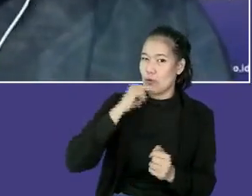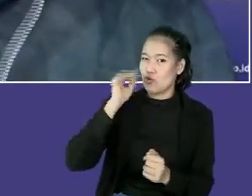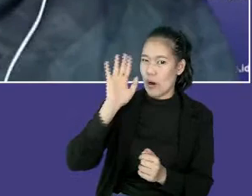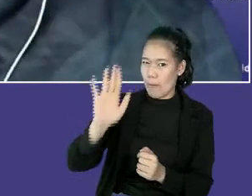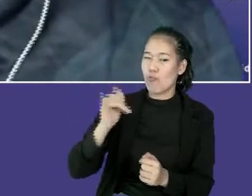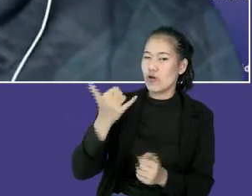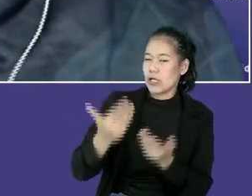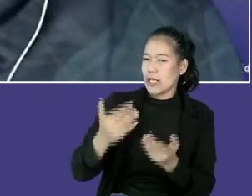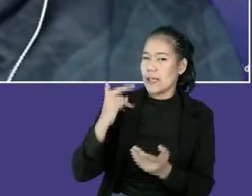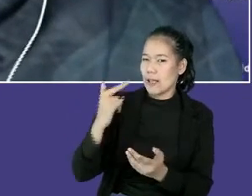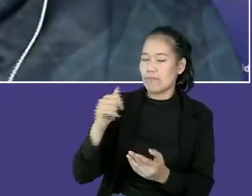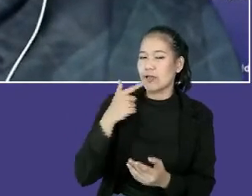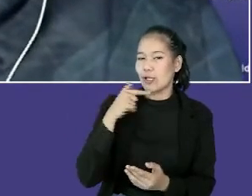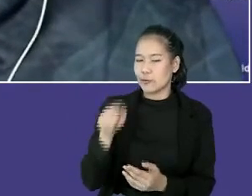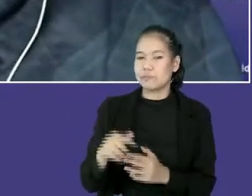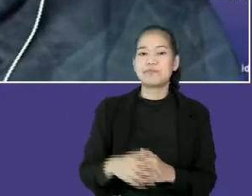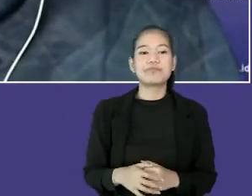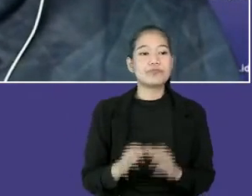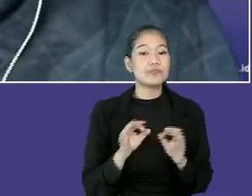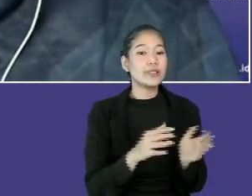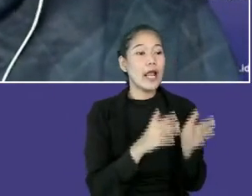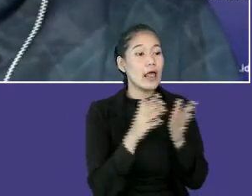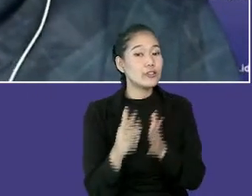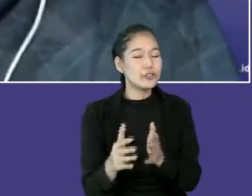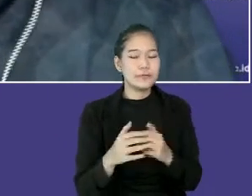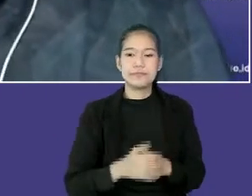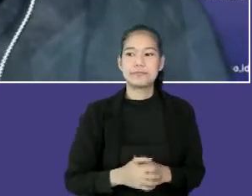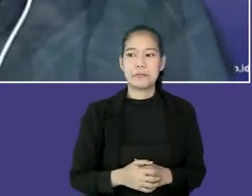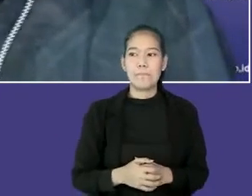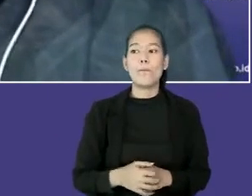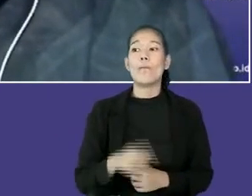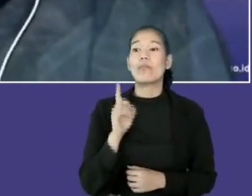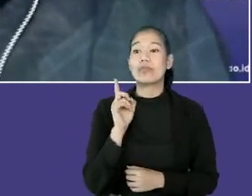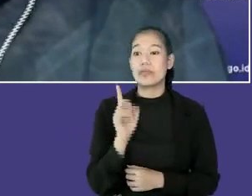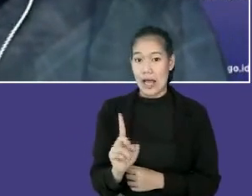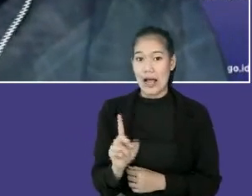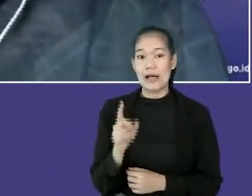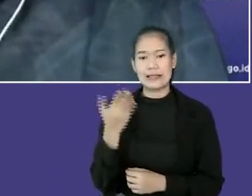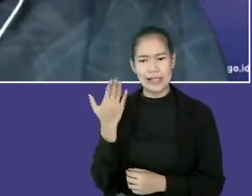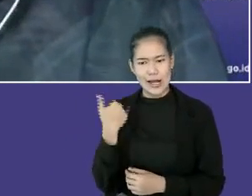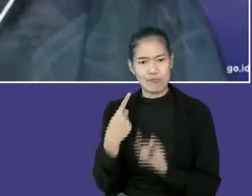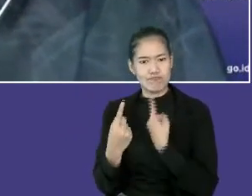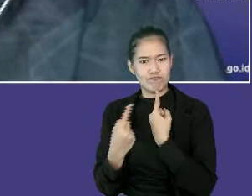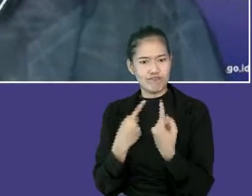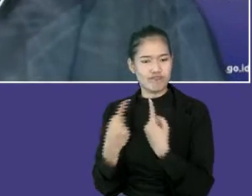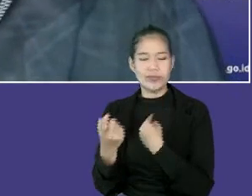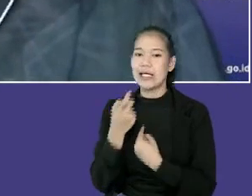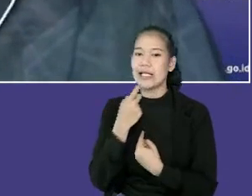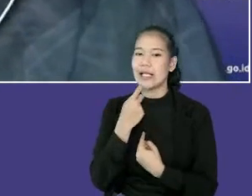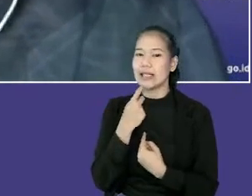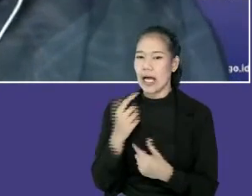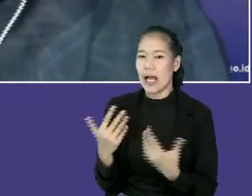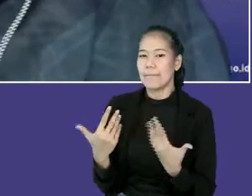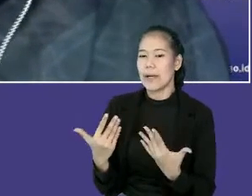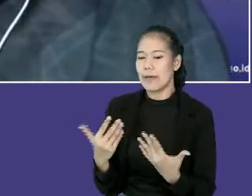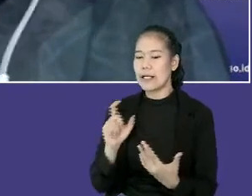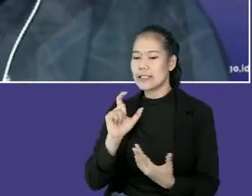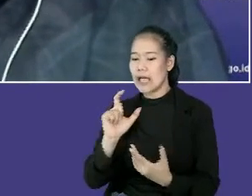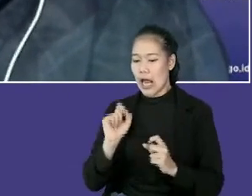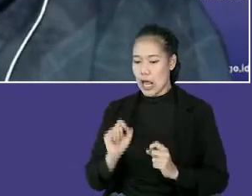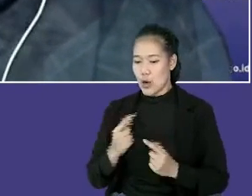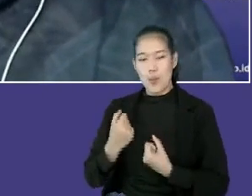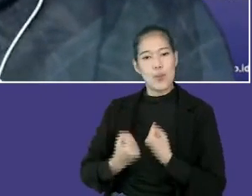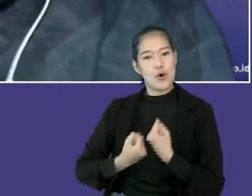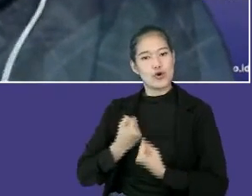seperti membaik lanjut pokerdewi Nah karena kita three berbicara mengenai bagaimana bisa hidup